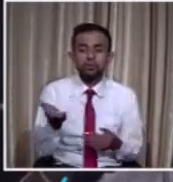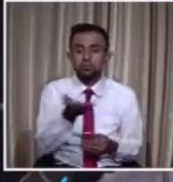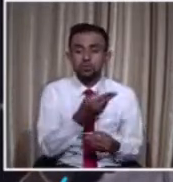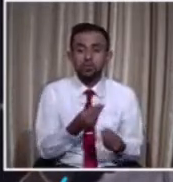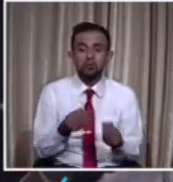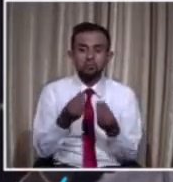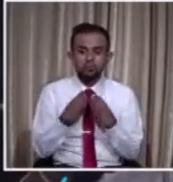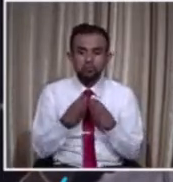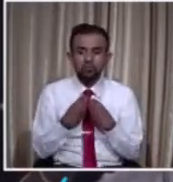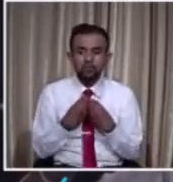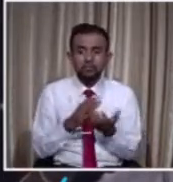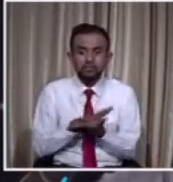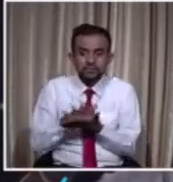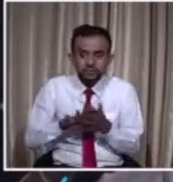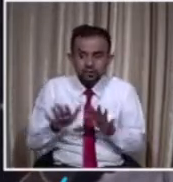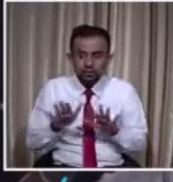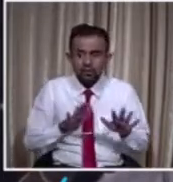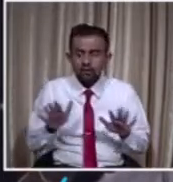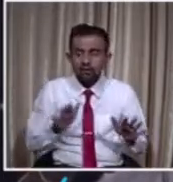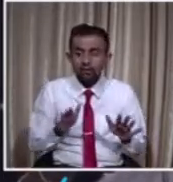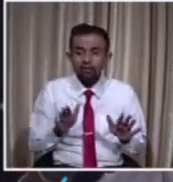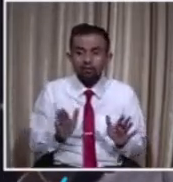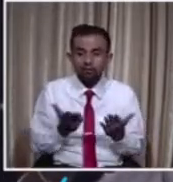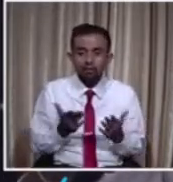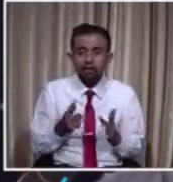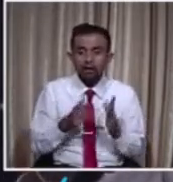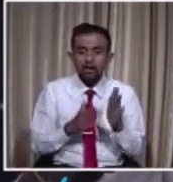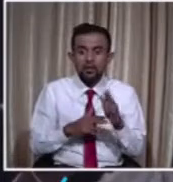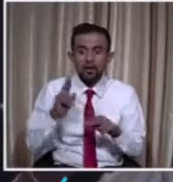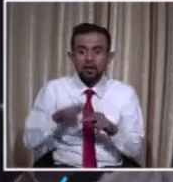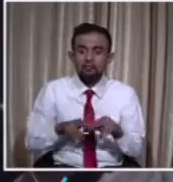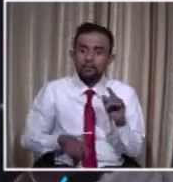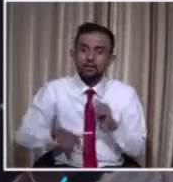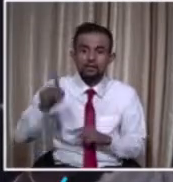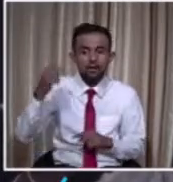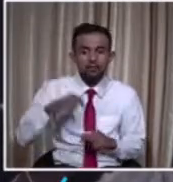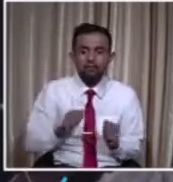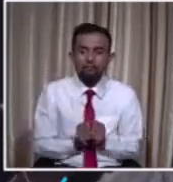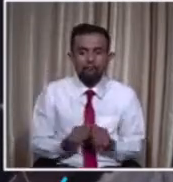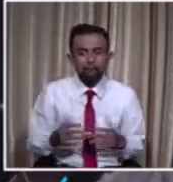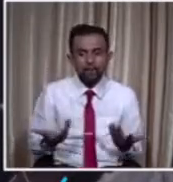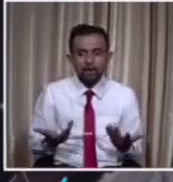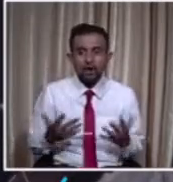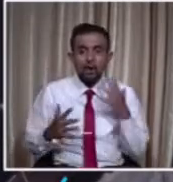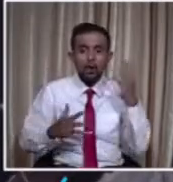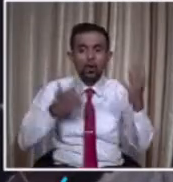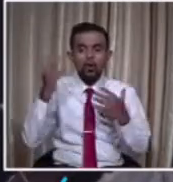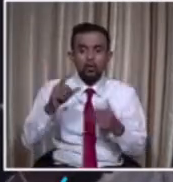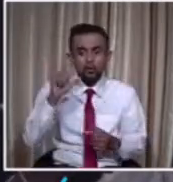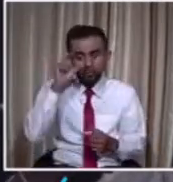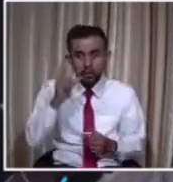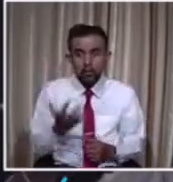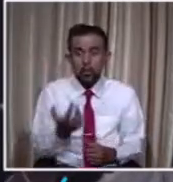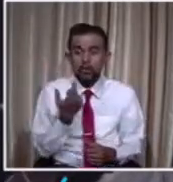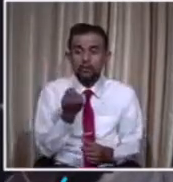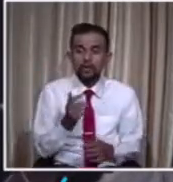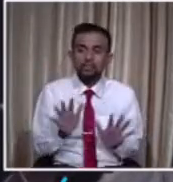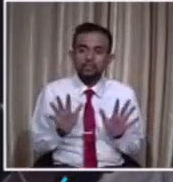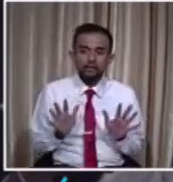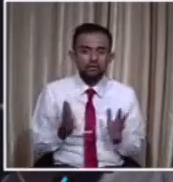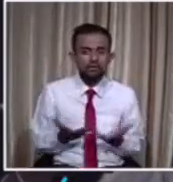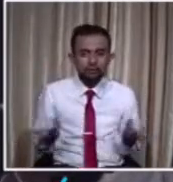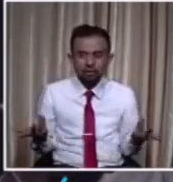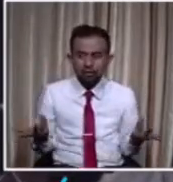අරගෙන ඒක නිසි ලෙස කළමනාකරණය කළා. IMF ගිහිල්ලාවට වැඩක් නැහැ. ලෝකයේ අවධානය අපි දිනා ගන්න ඕනේ මේ මුදල ප්‍රමාණවත් වෙන්නේ